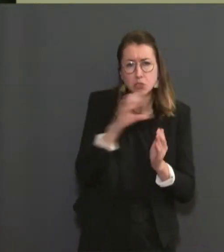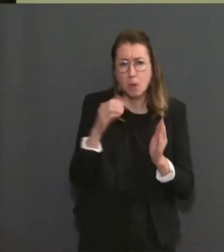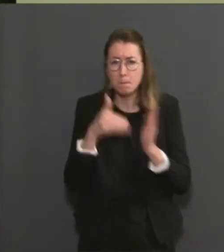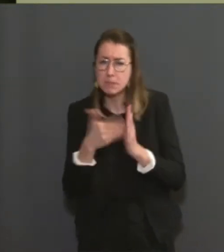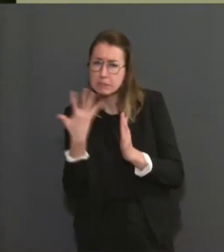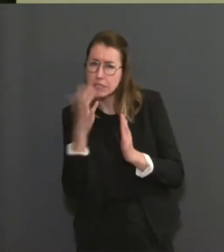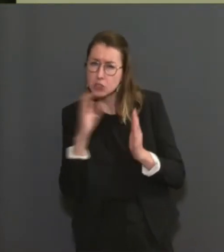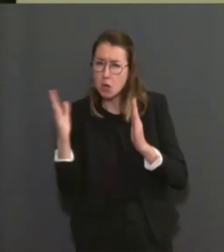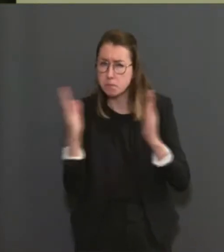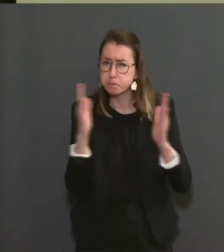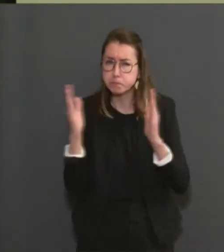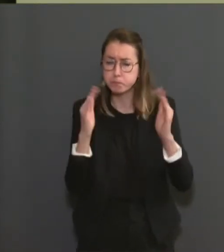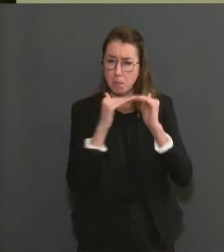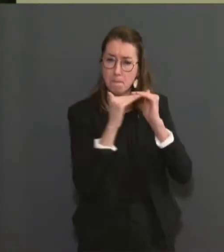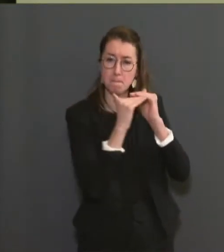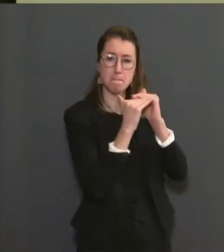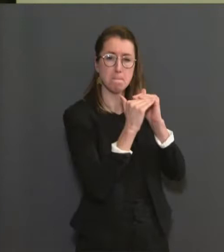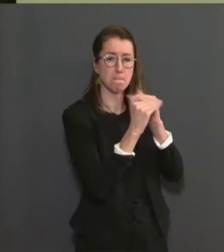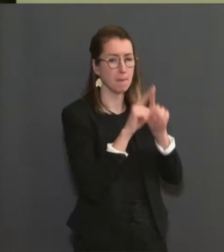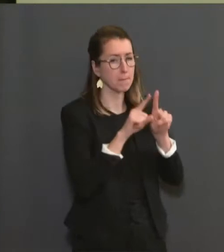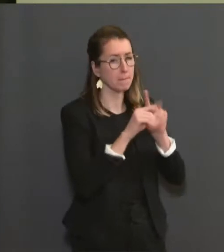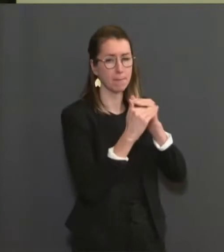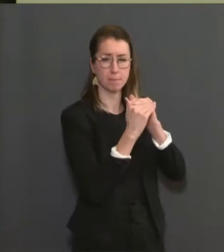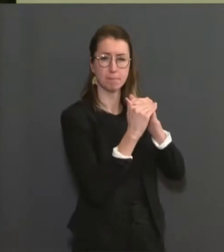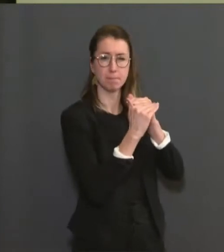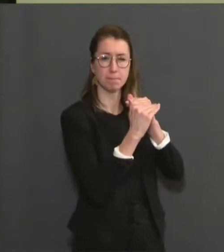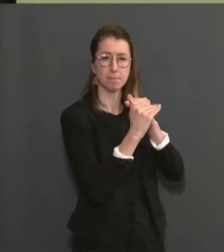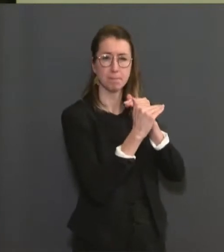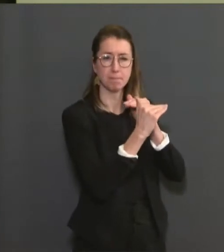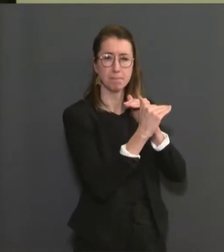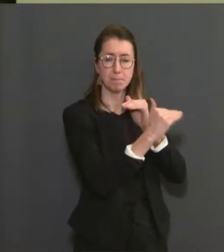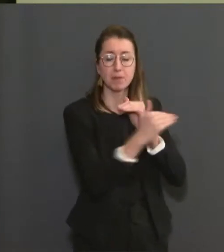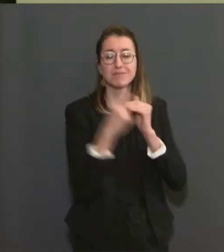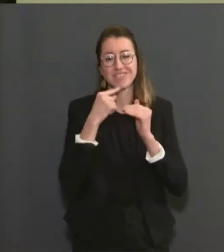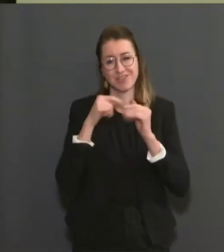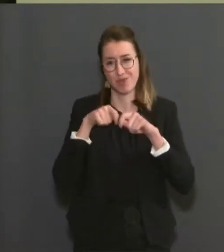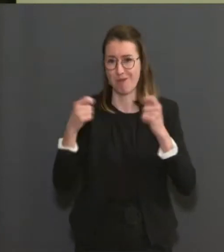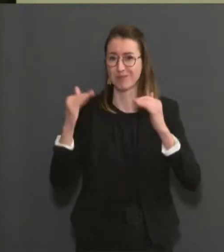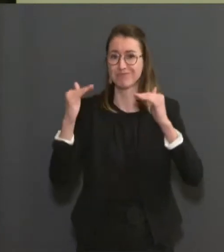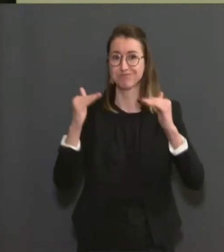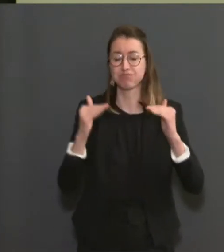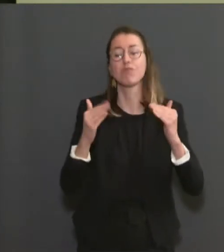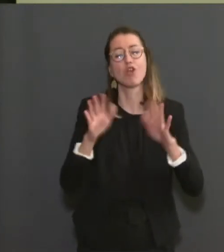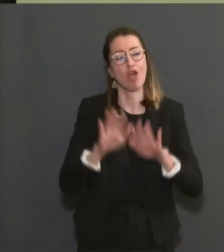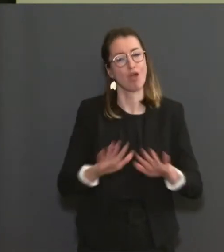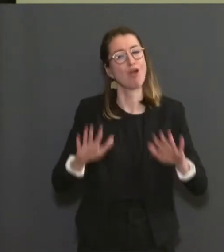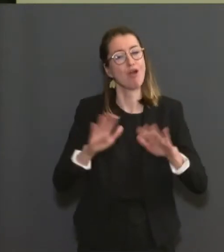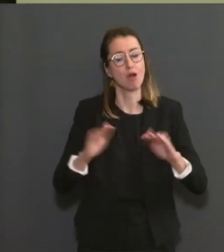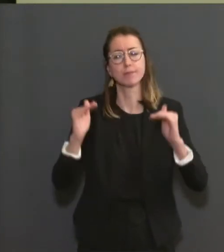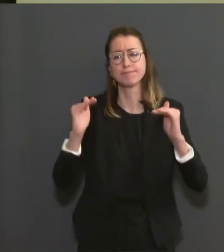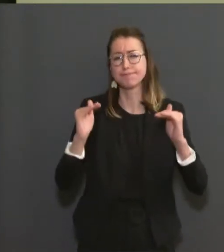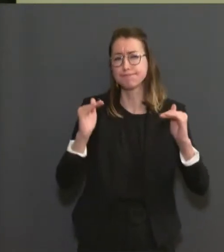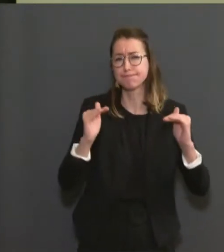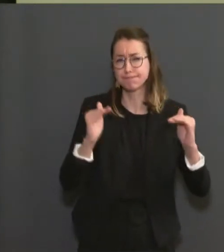lente et on peut voir sur la courbe, sur la diapositive ici, que lors de la première vague, on avait eu aussi ce temps un peu